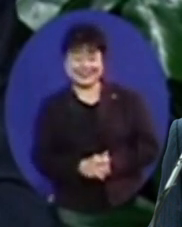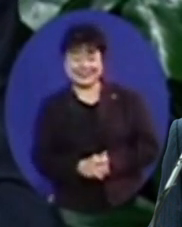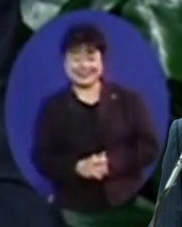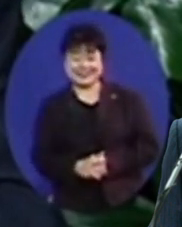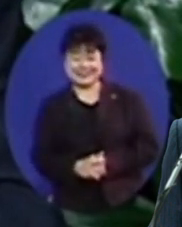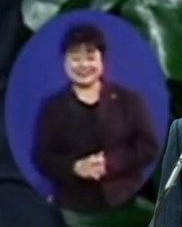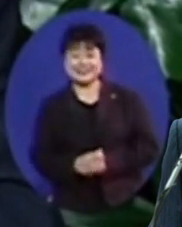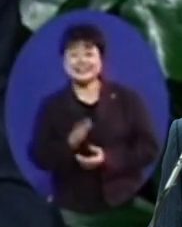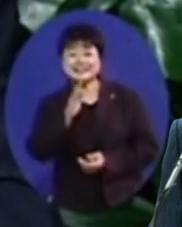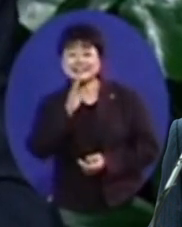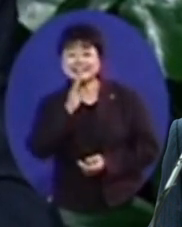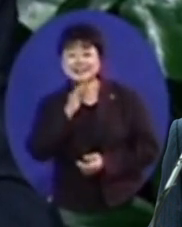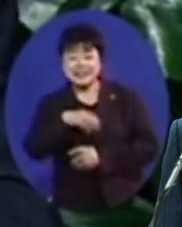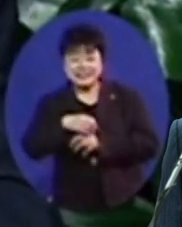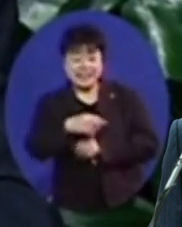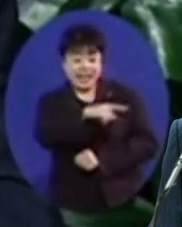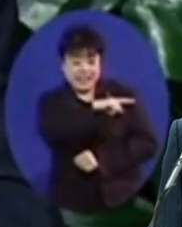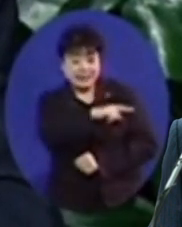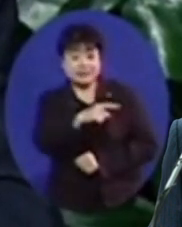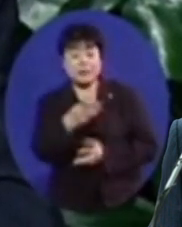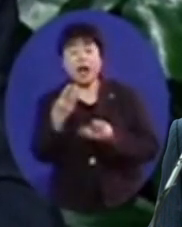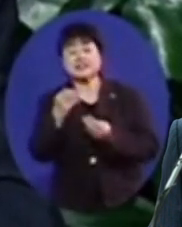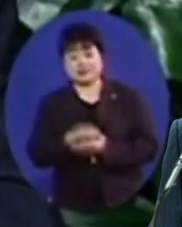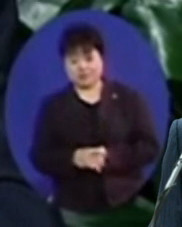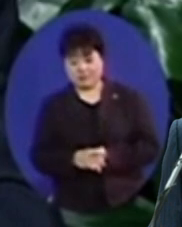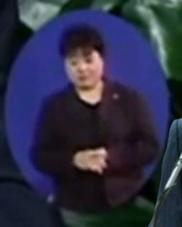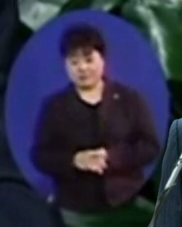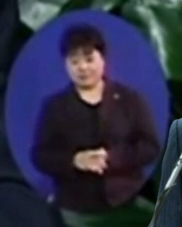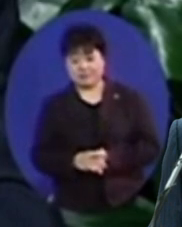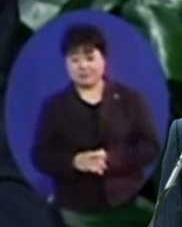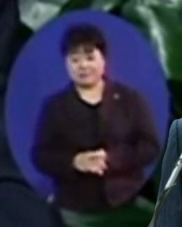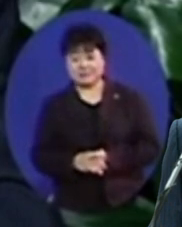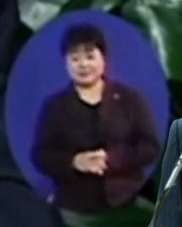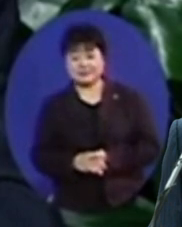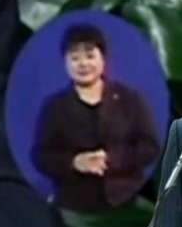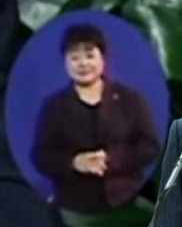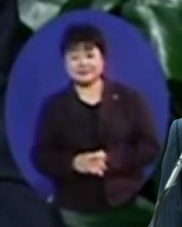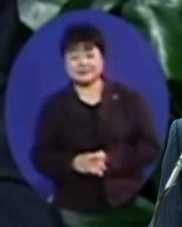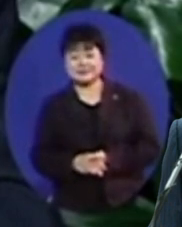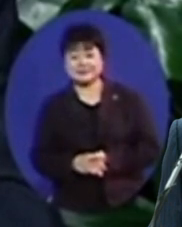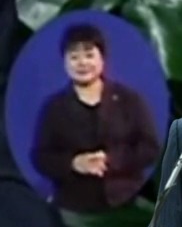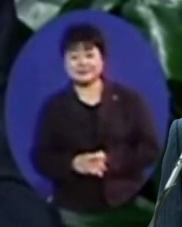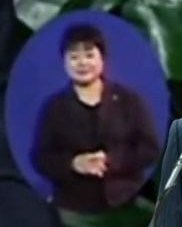세계로 손꼽는 일을 하는 사람들이 많습니다.